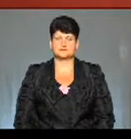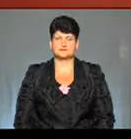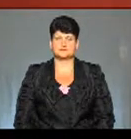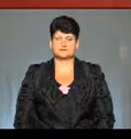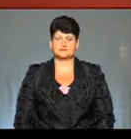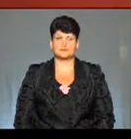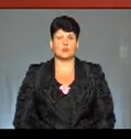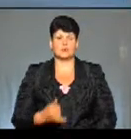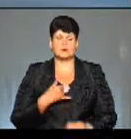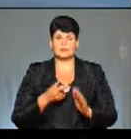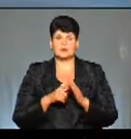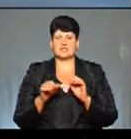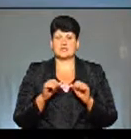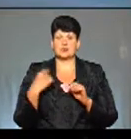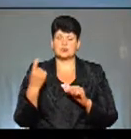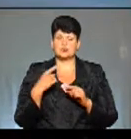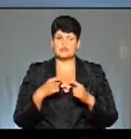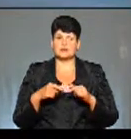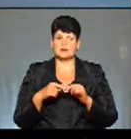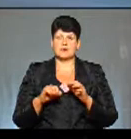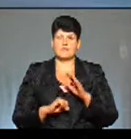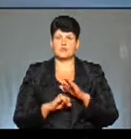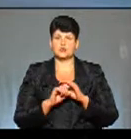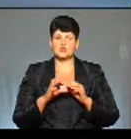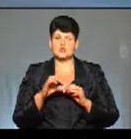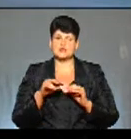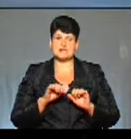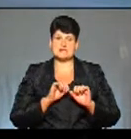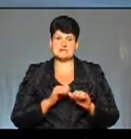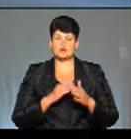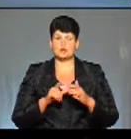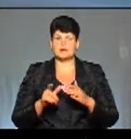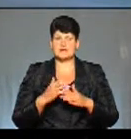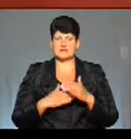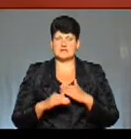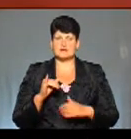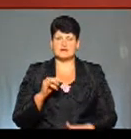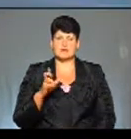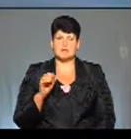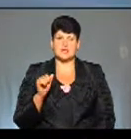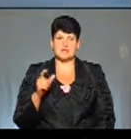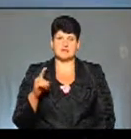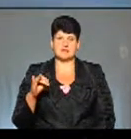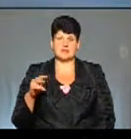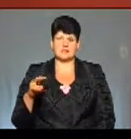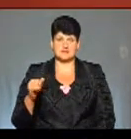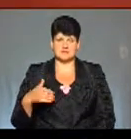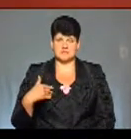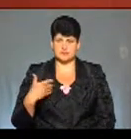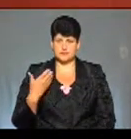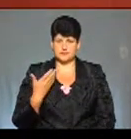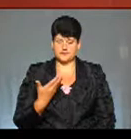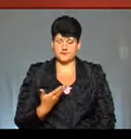У нашій студії керівник обласного відділення Фонду соціального захисту людей з інвалідністю Ірина Базилевська. Вітаю вас. Доброго дня. Отже,